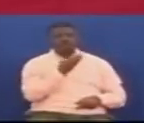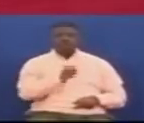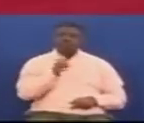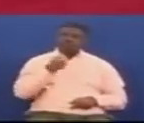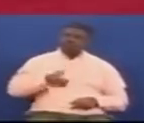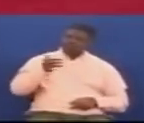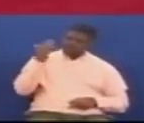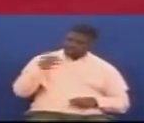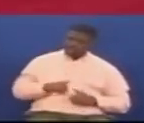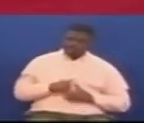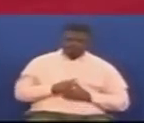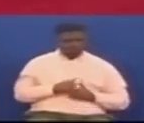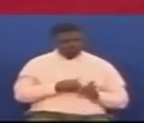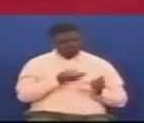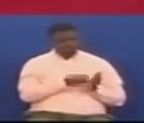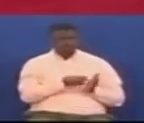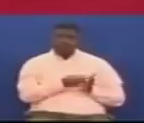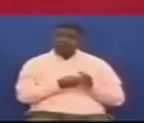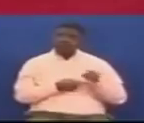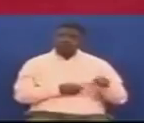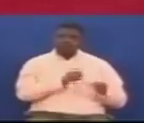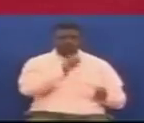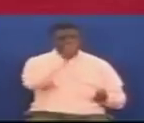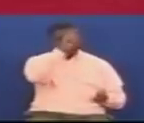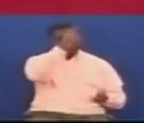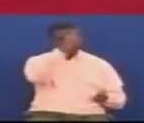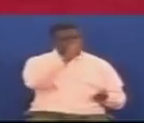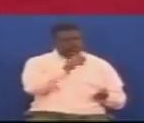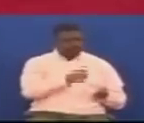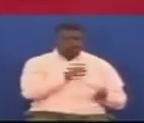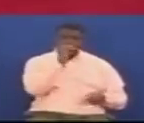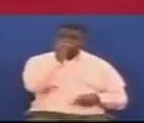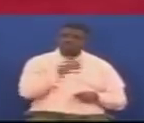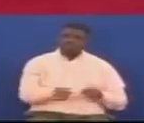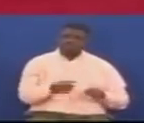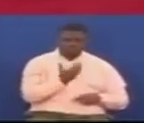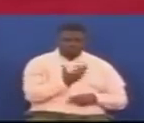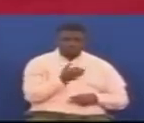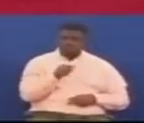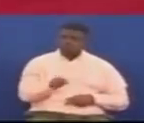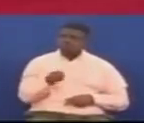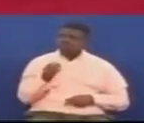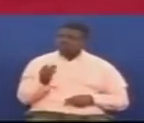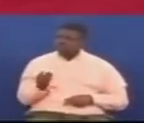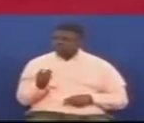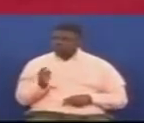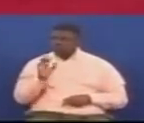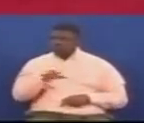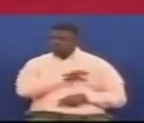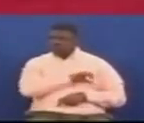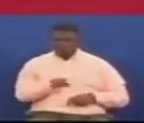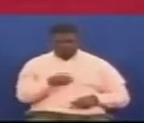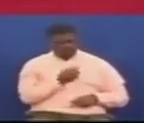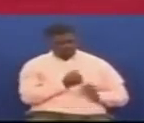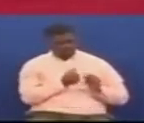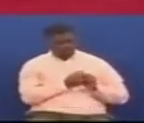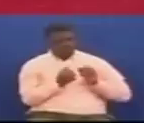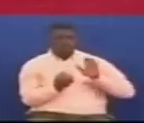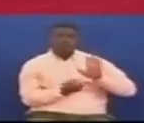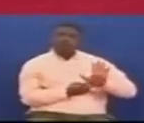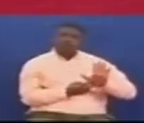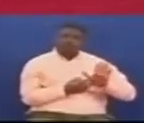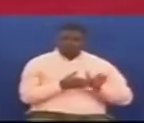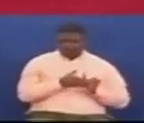iliyopita. Mfumuko wa bei ulipungua kutoka wastani wa 5.3% mwaka 2017